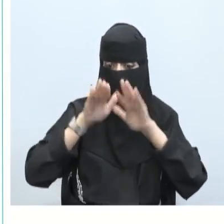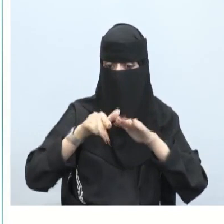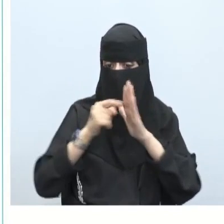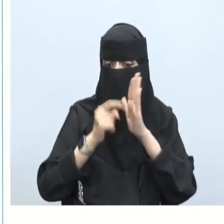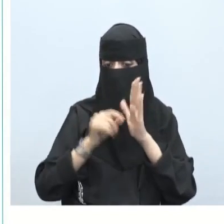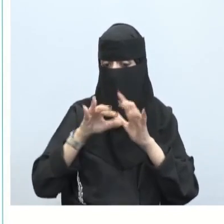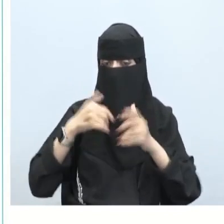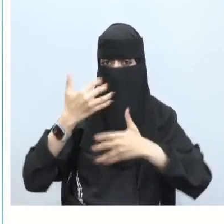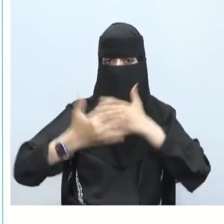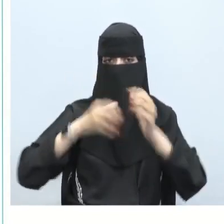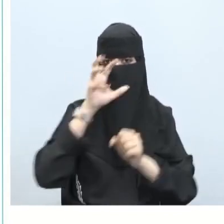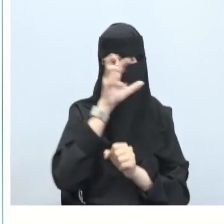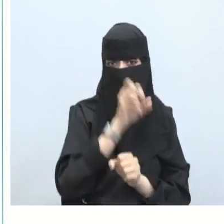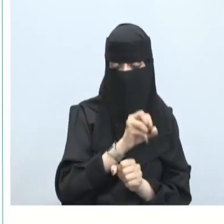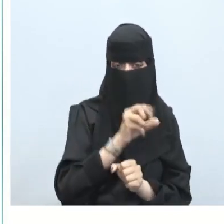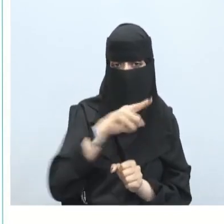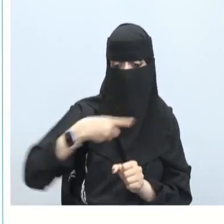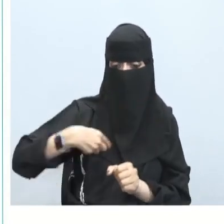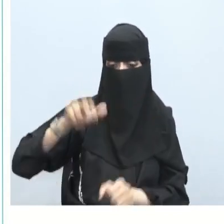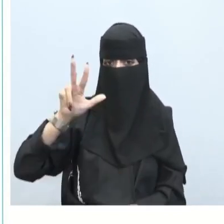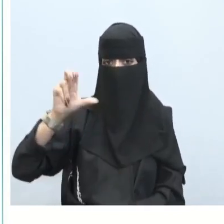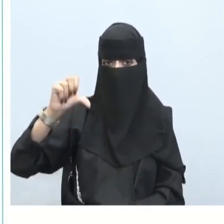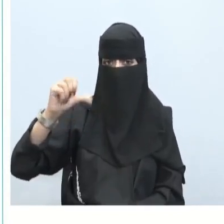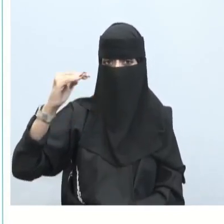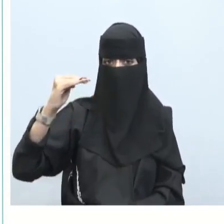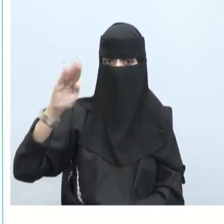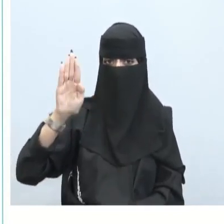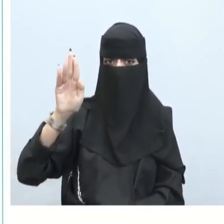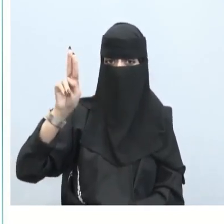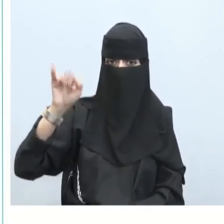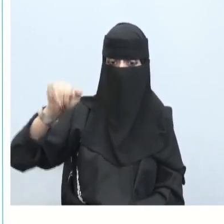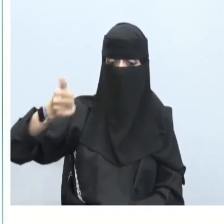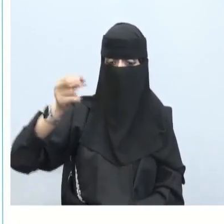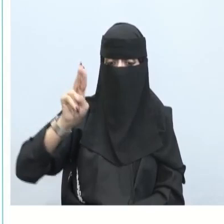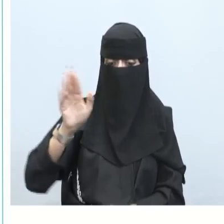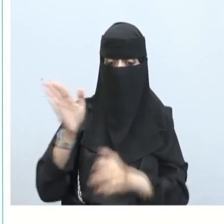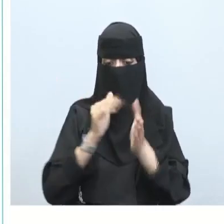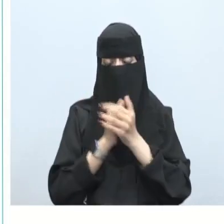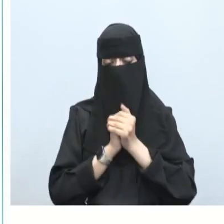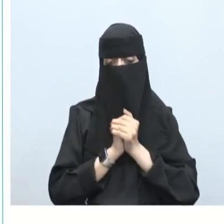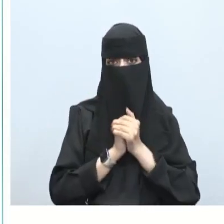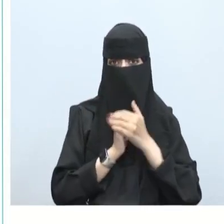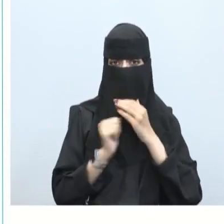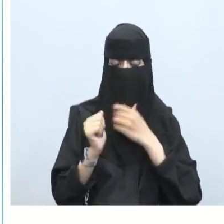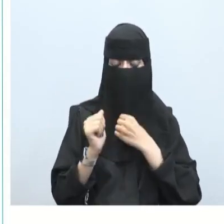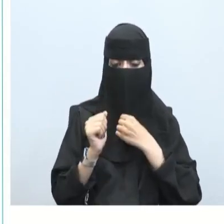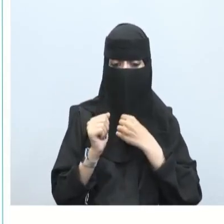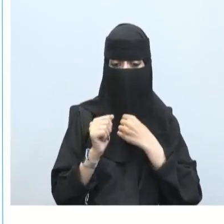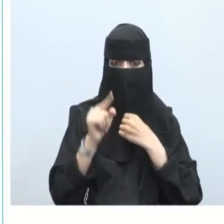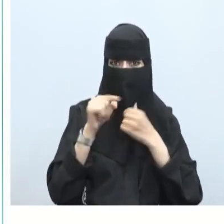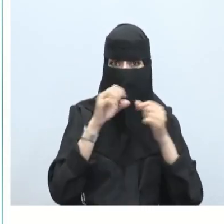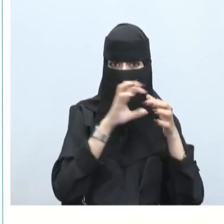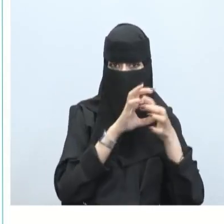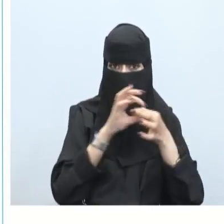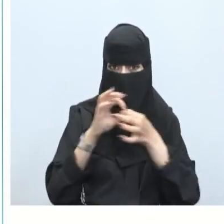اللوجستك او اللوجستيات وهو يتعلق بحركه وتخزين المنتجات الجاهزه اما سلاسل الداد كما